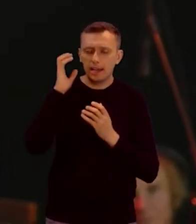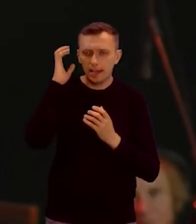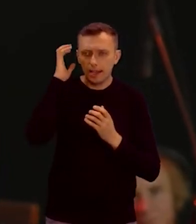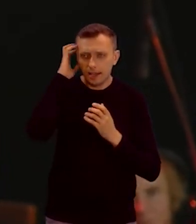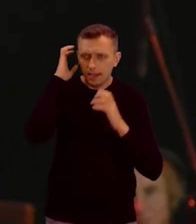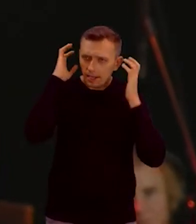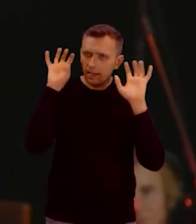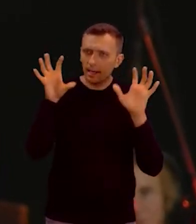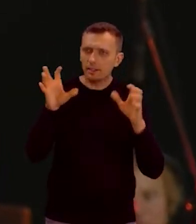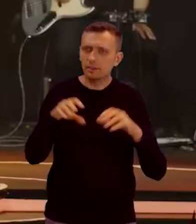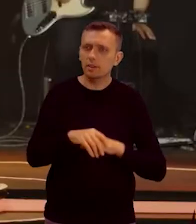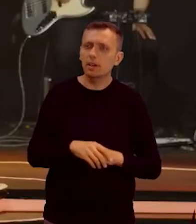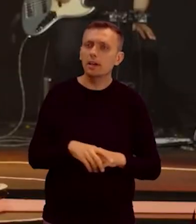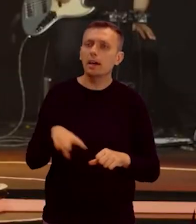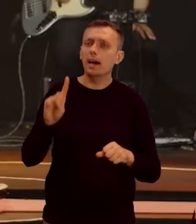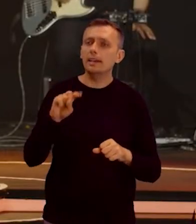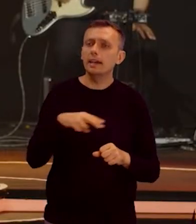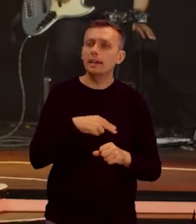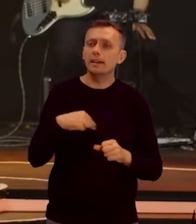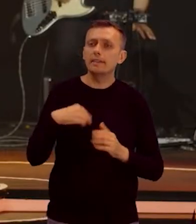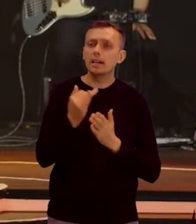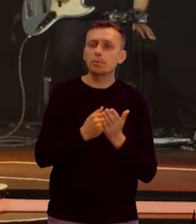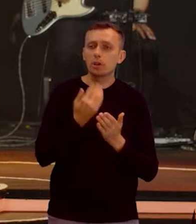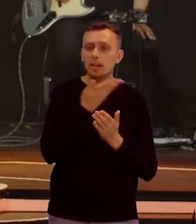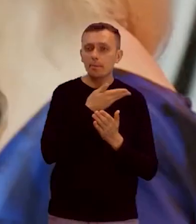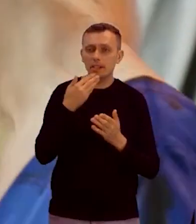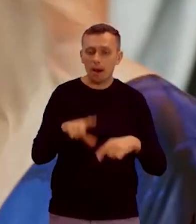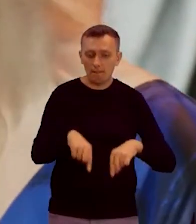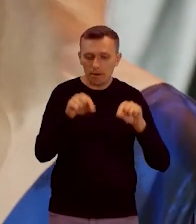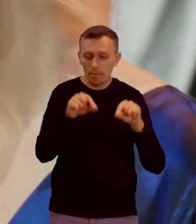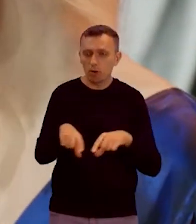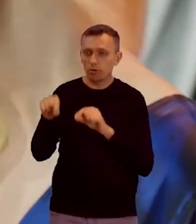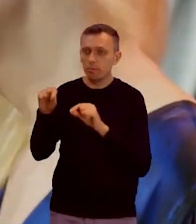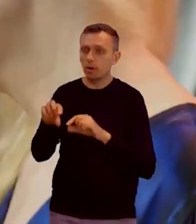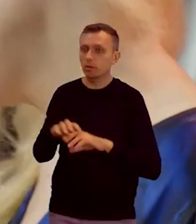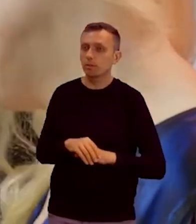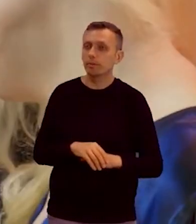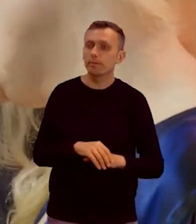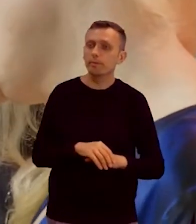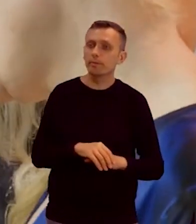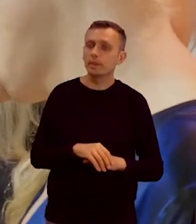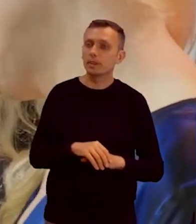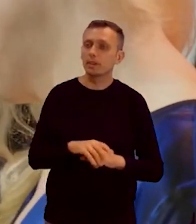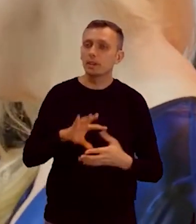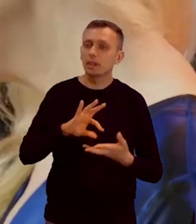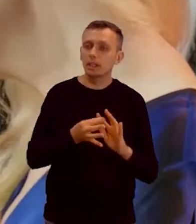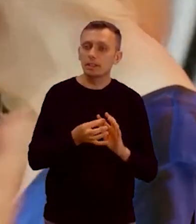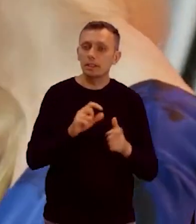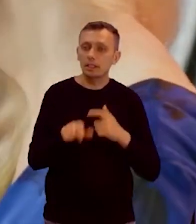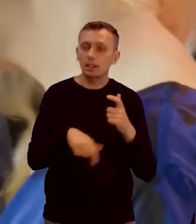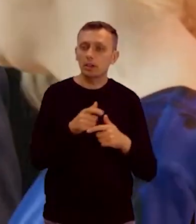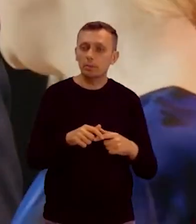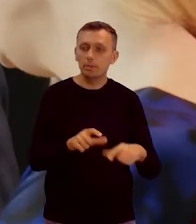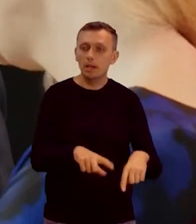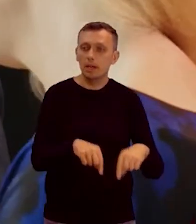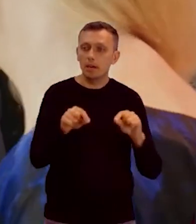nie ma castingów. Bo kiedy są castingi, mogę jeszcze mówić? Nie, oczywiście. To wtedy zawsze są jakieś dzieci odrzucone. Tutaj jest